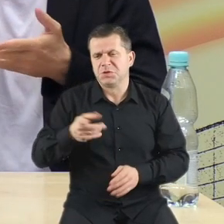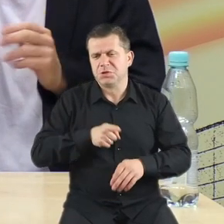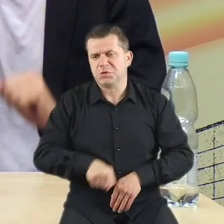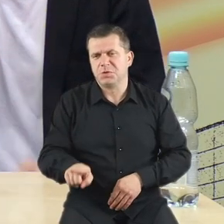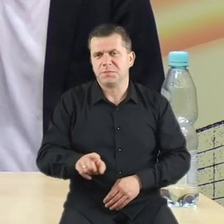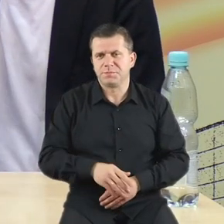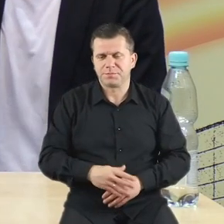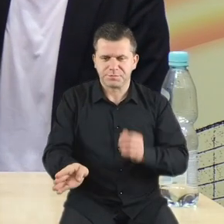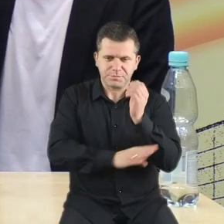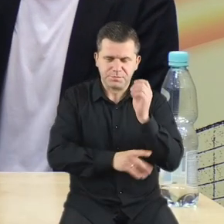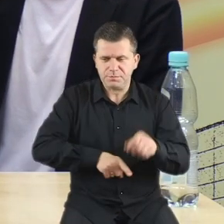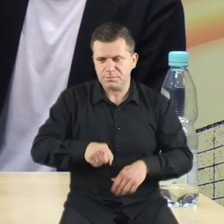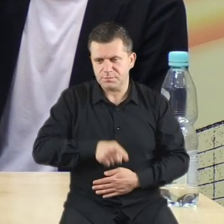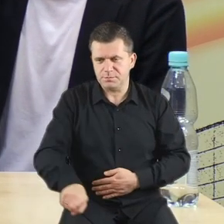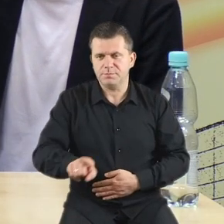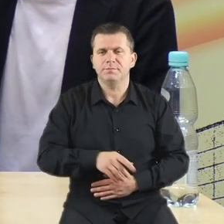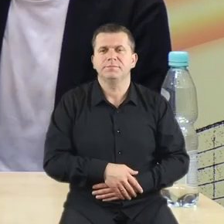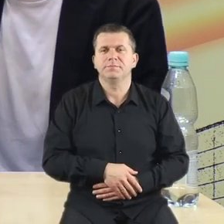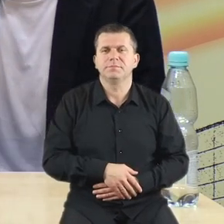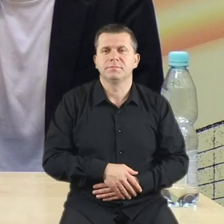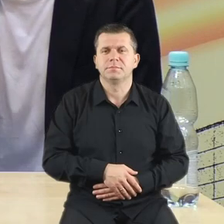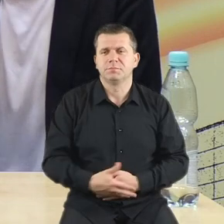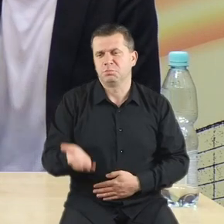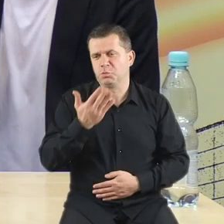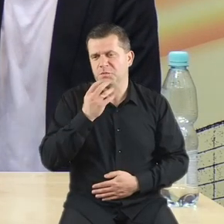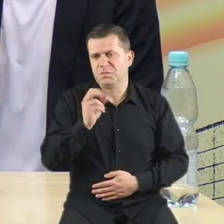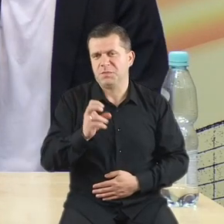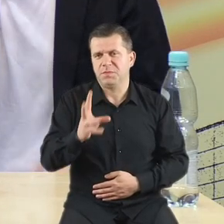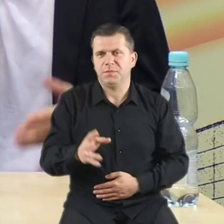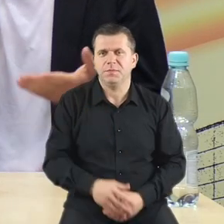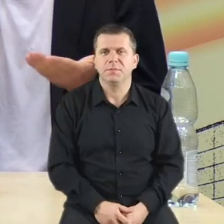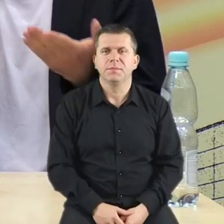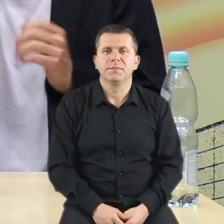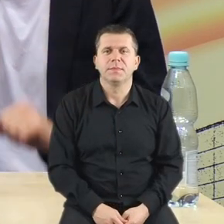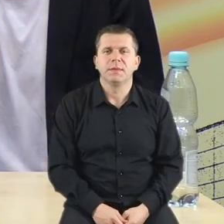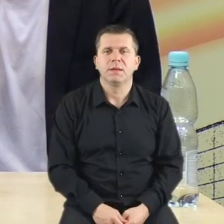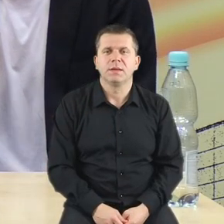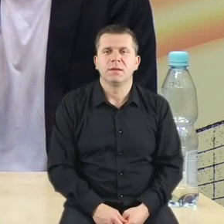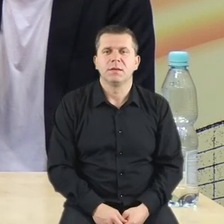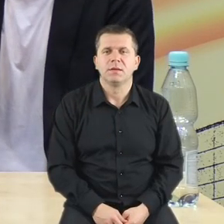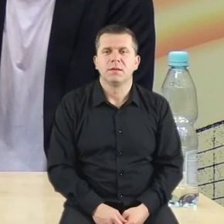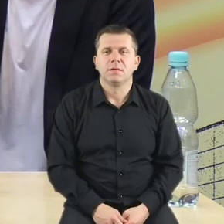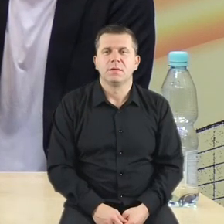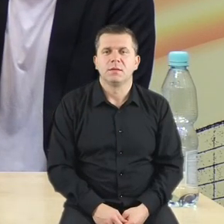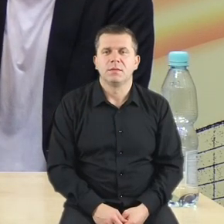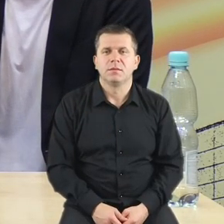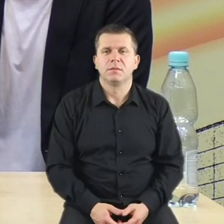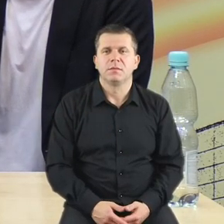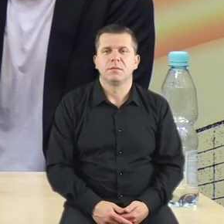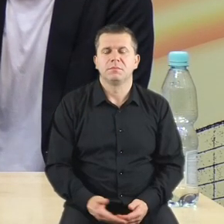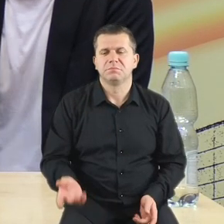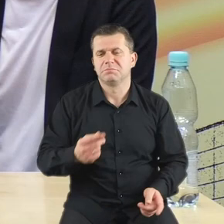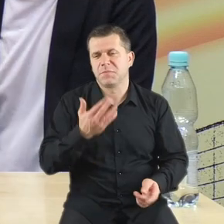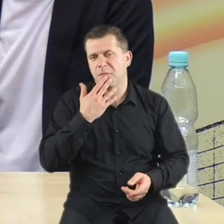drzewem i tak się mówiło, oczywiście. Pamiętam. Choćby strząsło 2 tygodnie i ta kropla spadnie w spodnie.